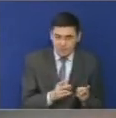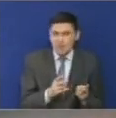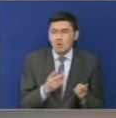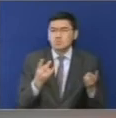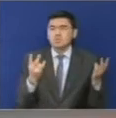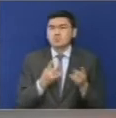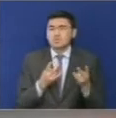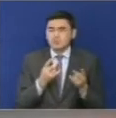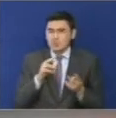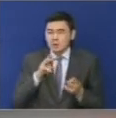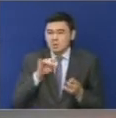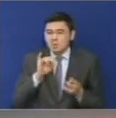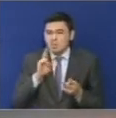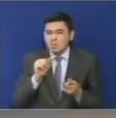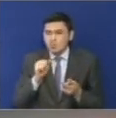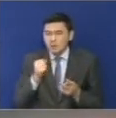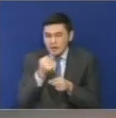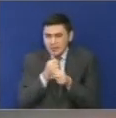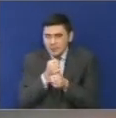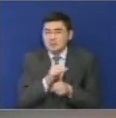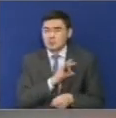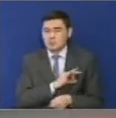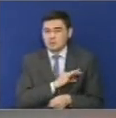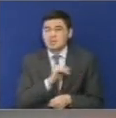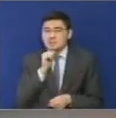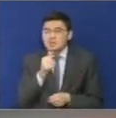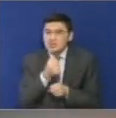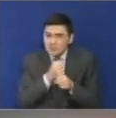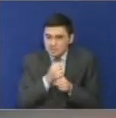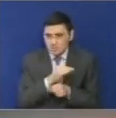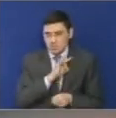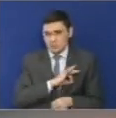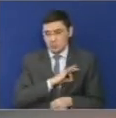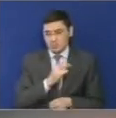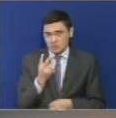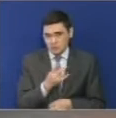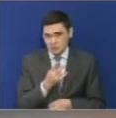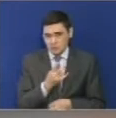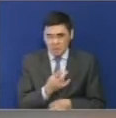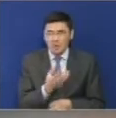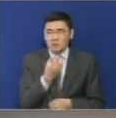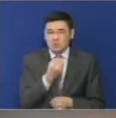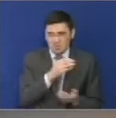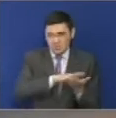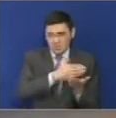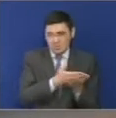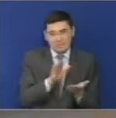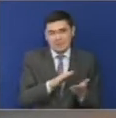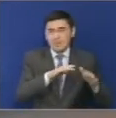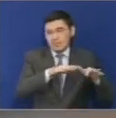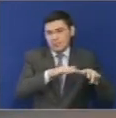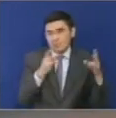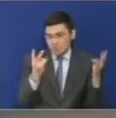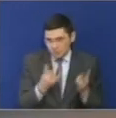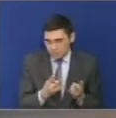ақ қанттың орнына қоңыр қантты пайдаланыңыз. Тағамдарды қуырмай буға немесе пешке пісіруді әдетке айналдырған жөн. Физикалық